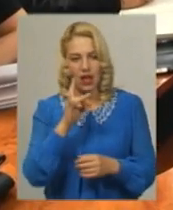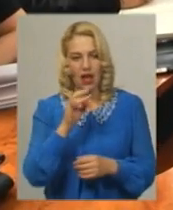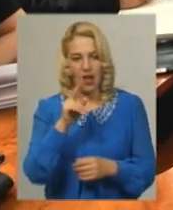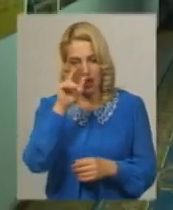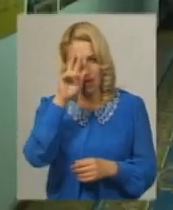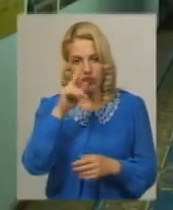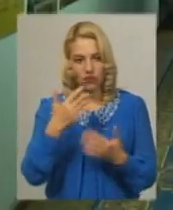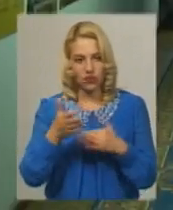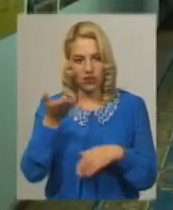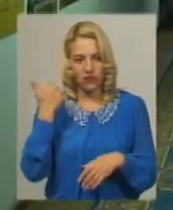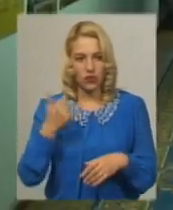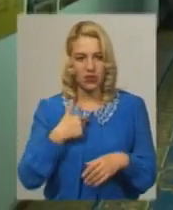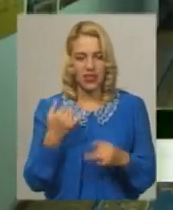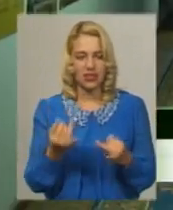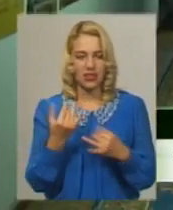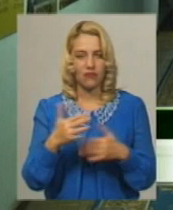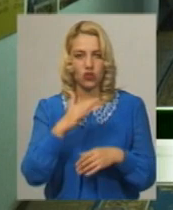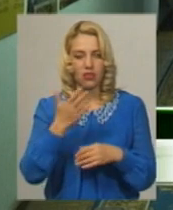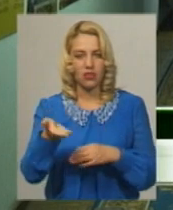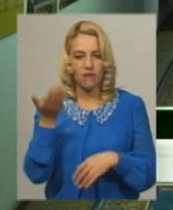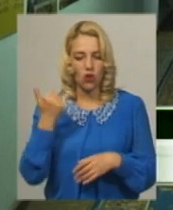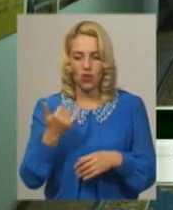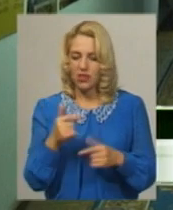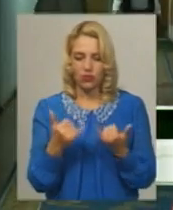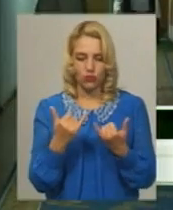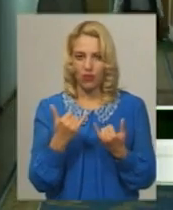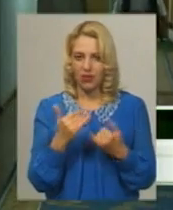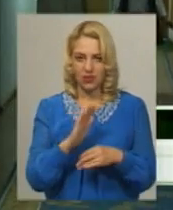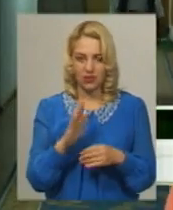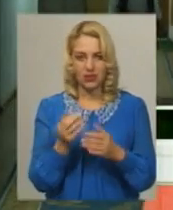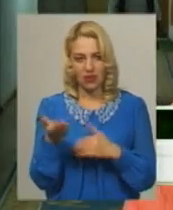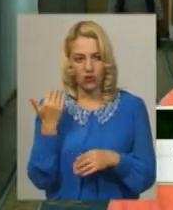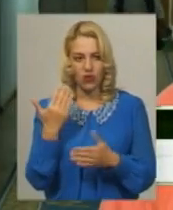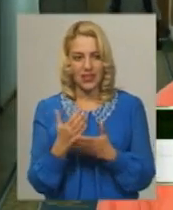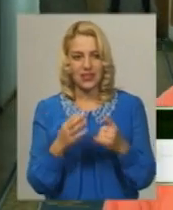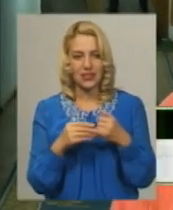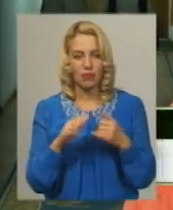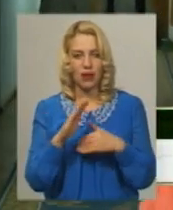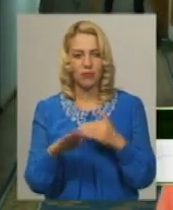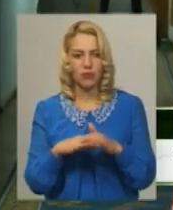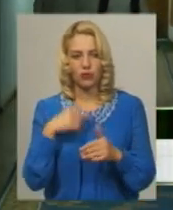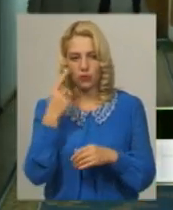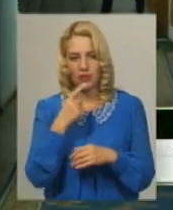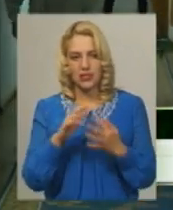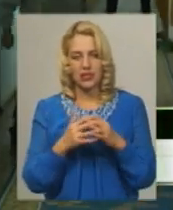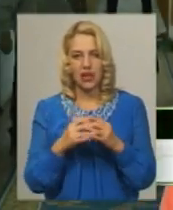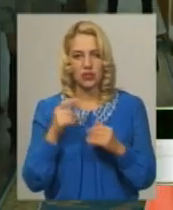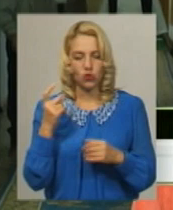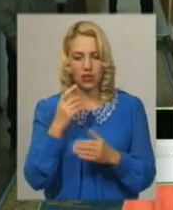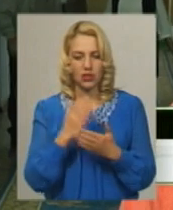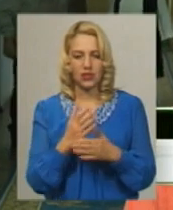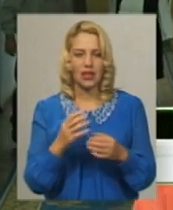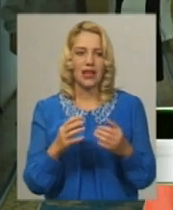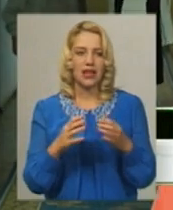равликівництвом давно. Ну, воно мене цікавило вже не сьогодні зацікавило. Є земля під особисто селянське господарство, є земля